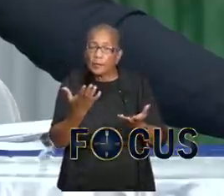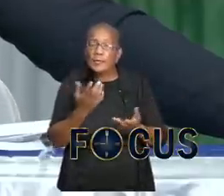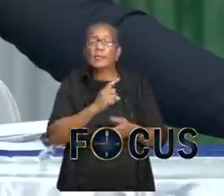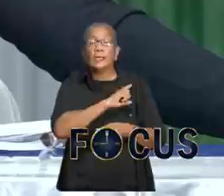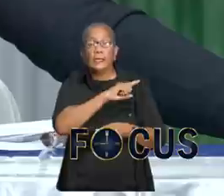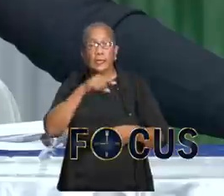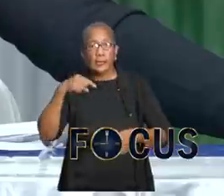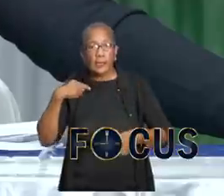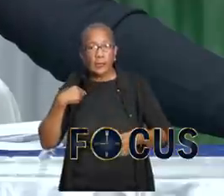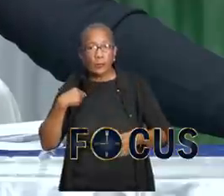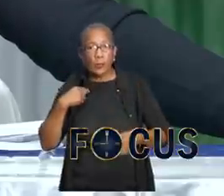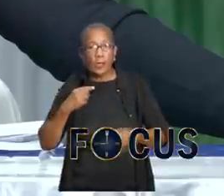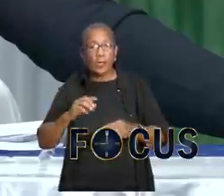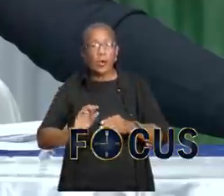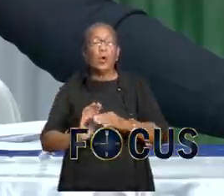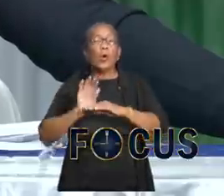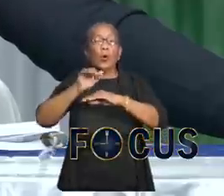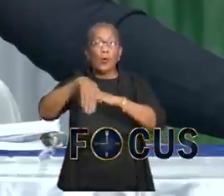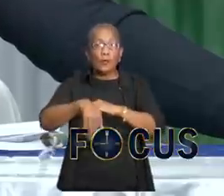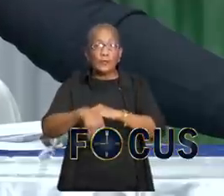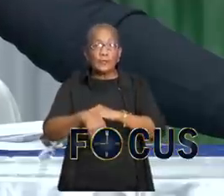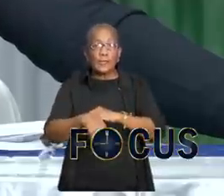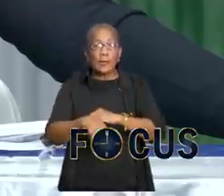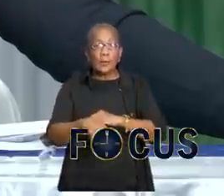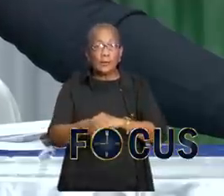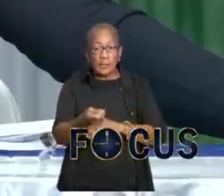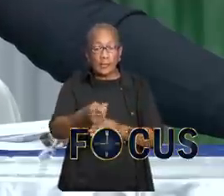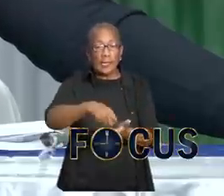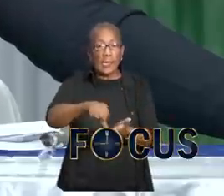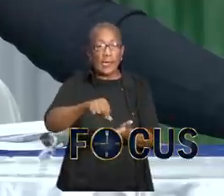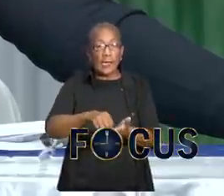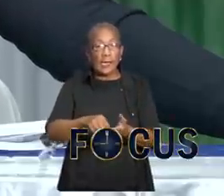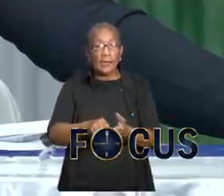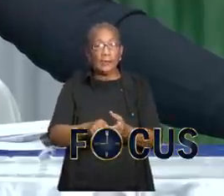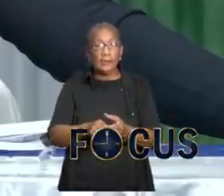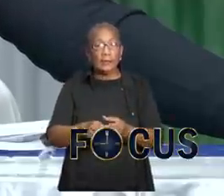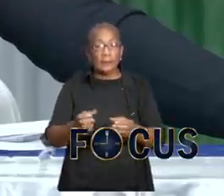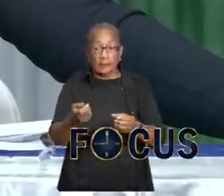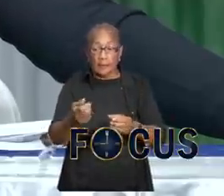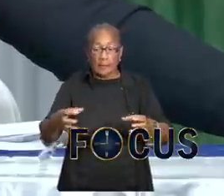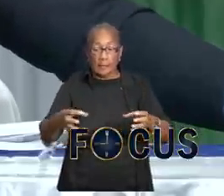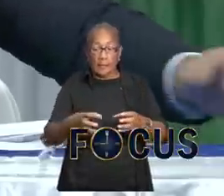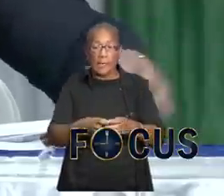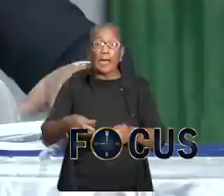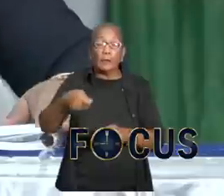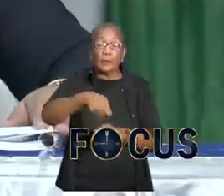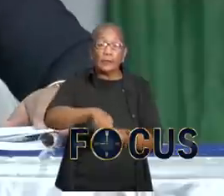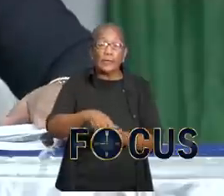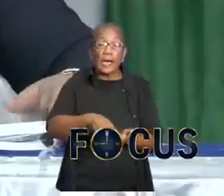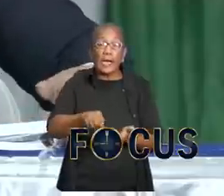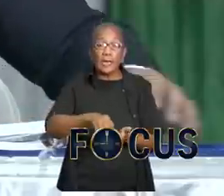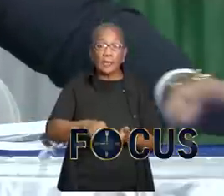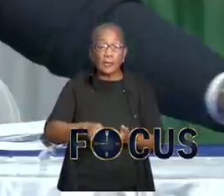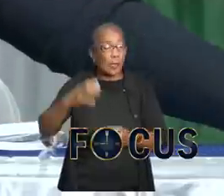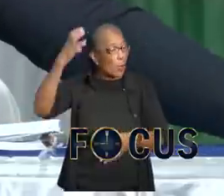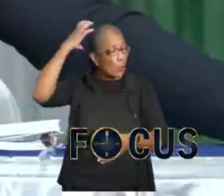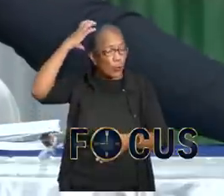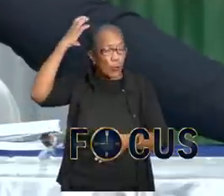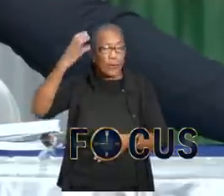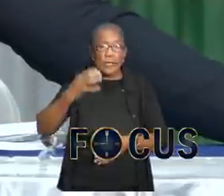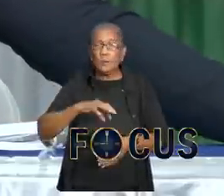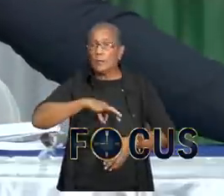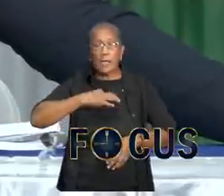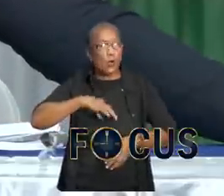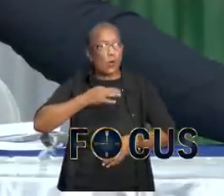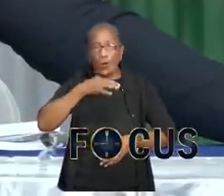wij overstappen van kasbetalingen naar girale betalingen, waarbij we dit soort problemen tot het verleden kunnen